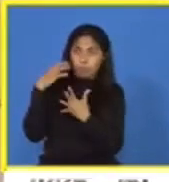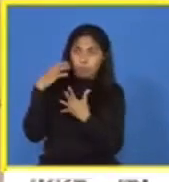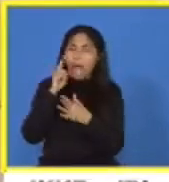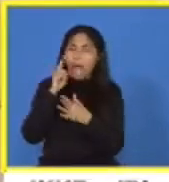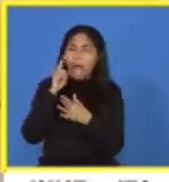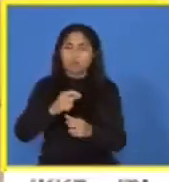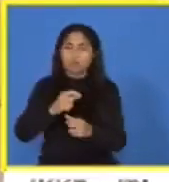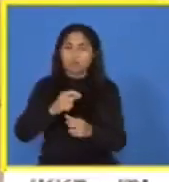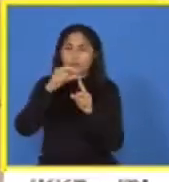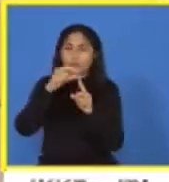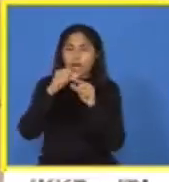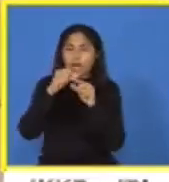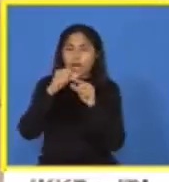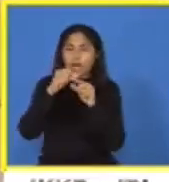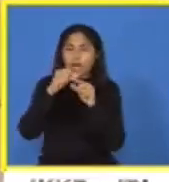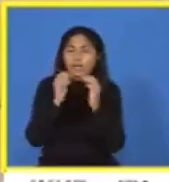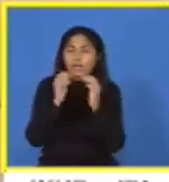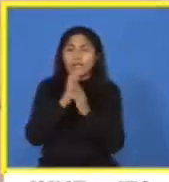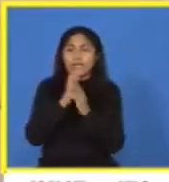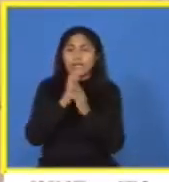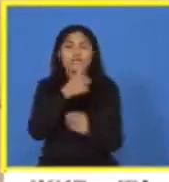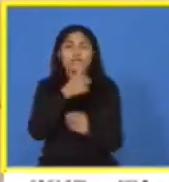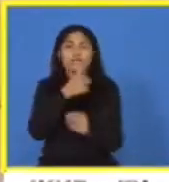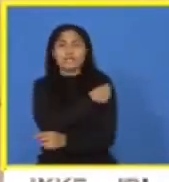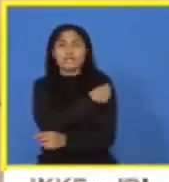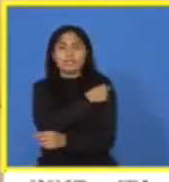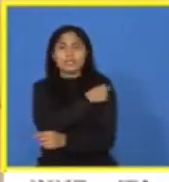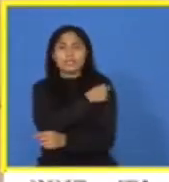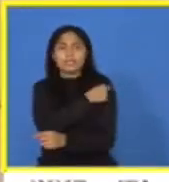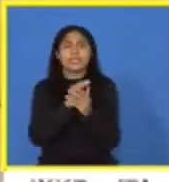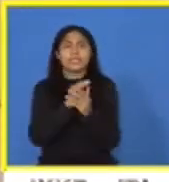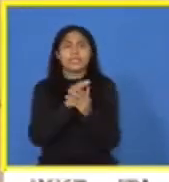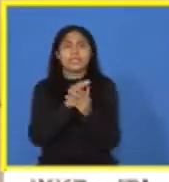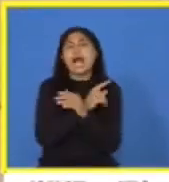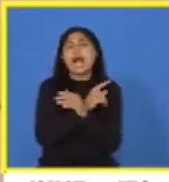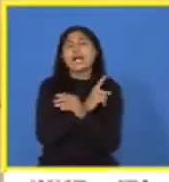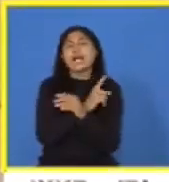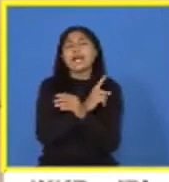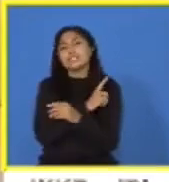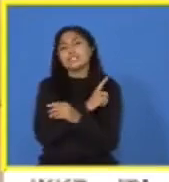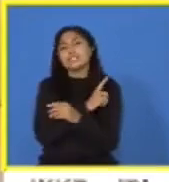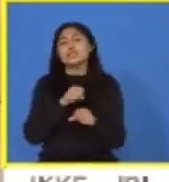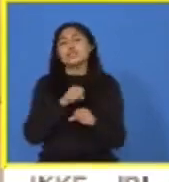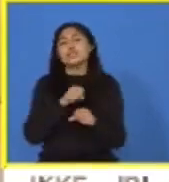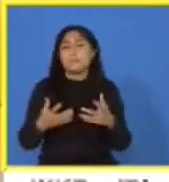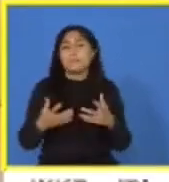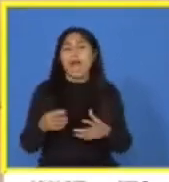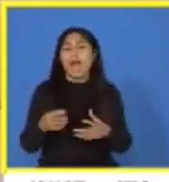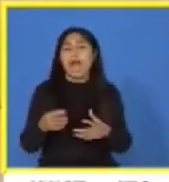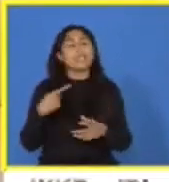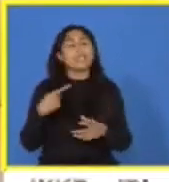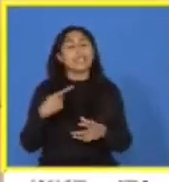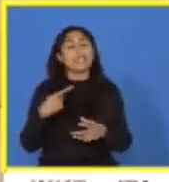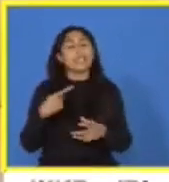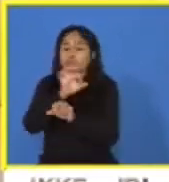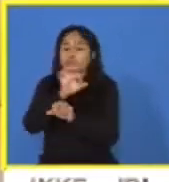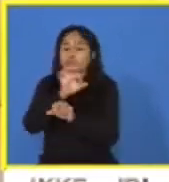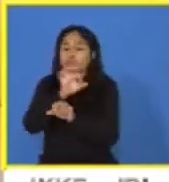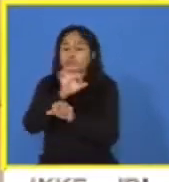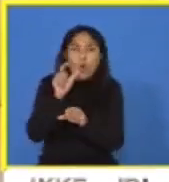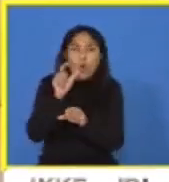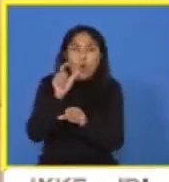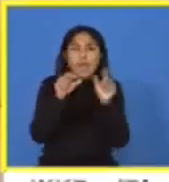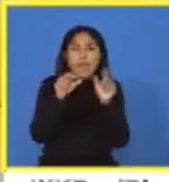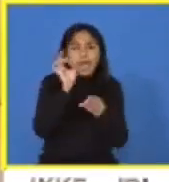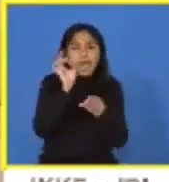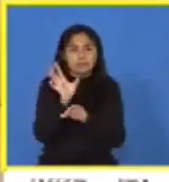vaksin. Artinya kita menjaga diri sehingga kita tidak tertular atau menularkan ke orang lain.